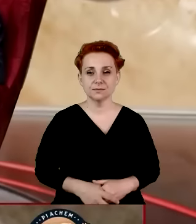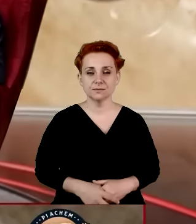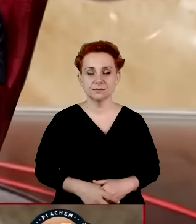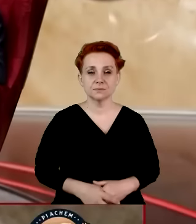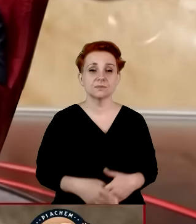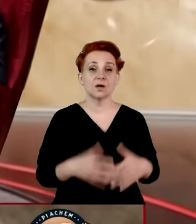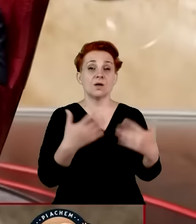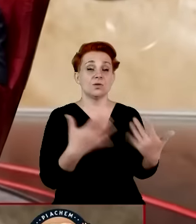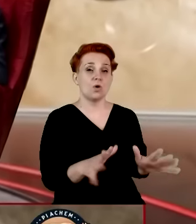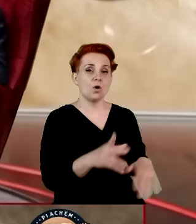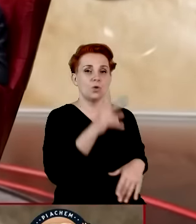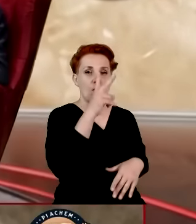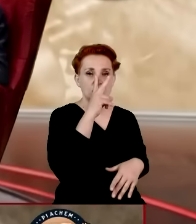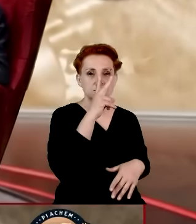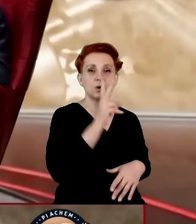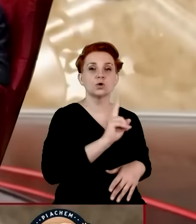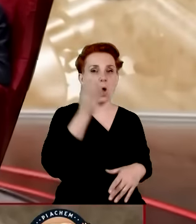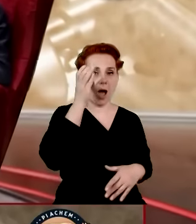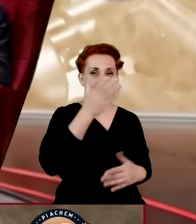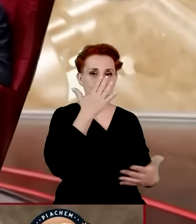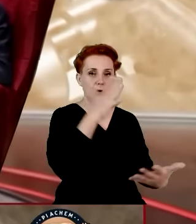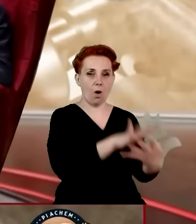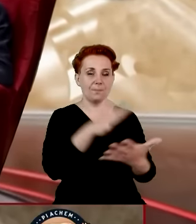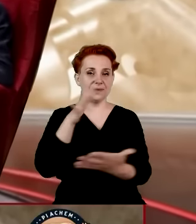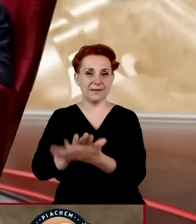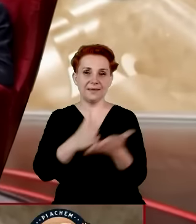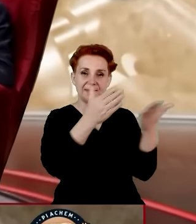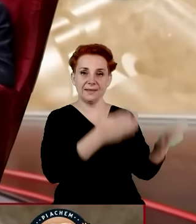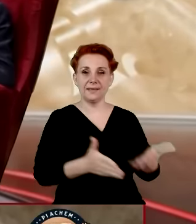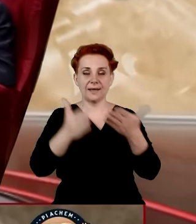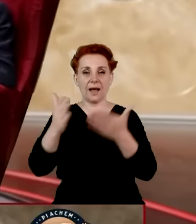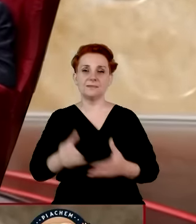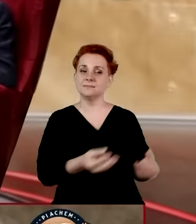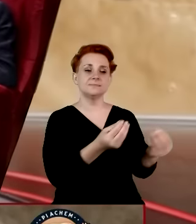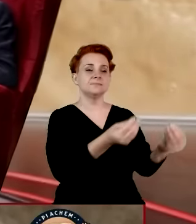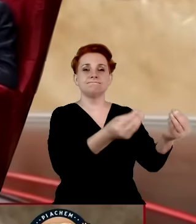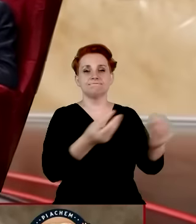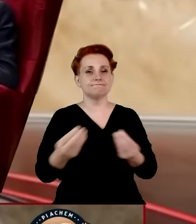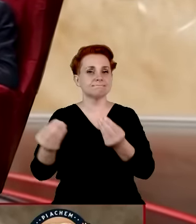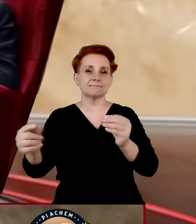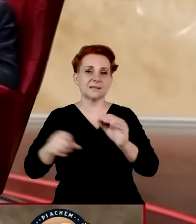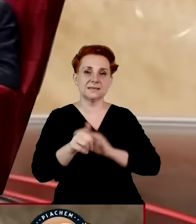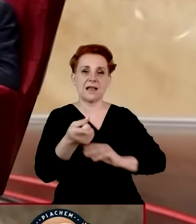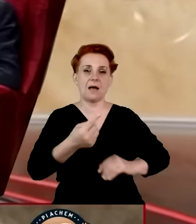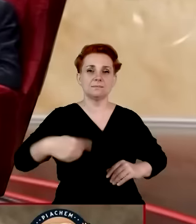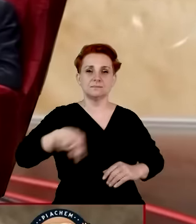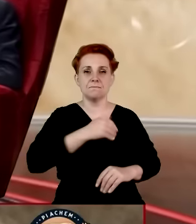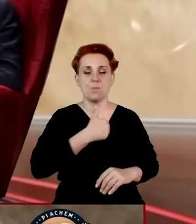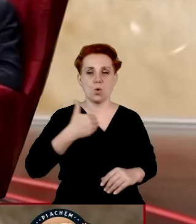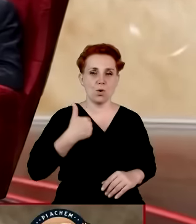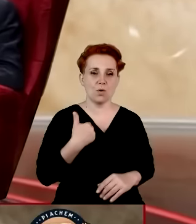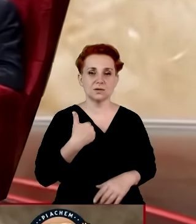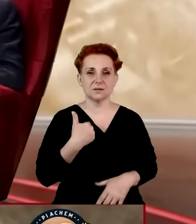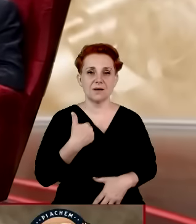No to poznajmy autorów tych opinii, te brylanty polskiej polskiej